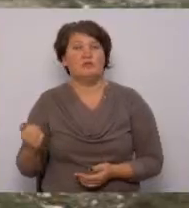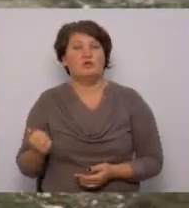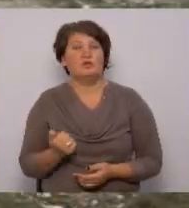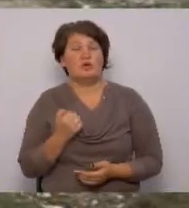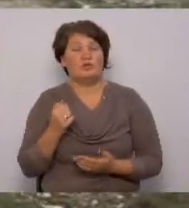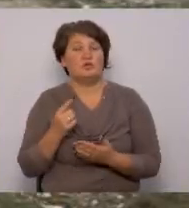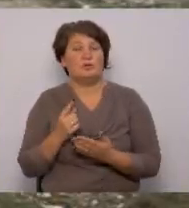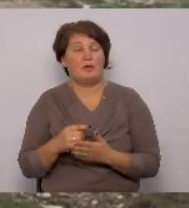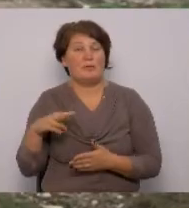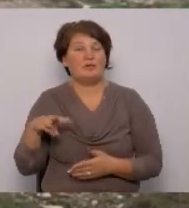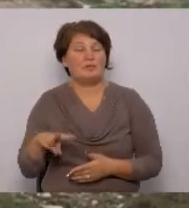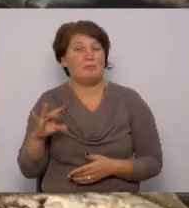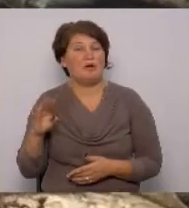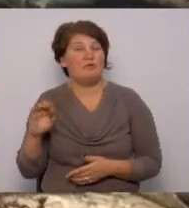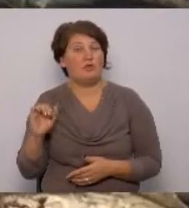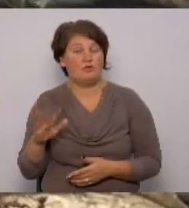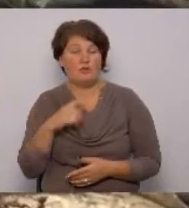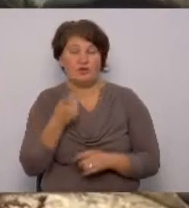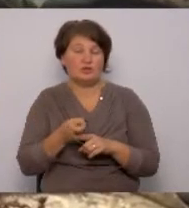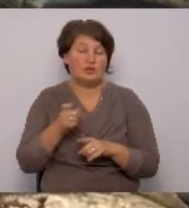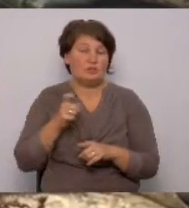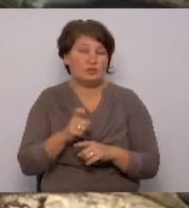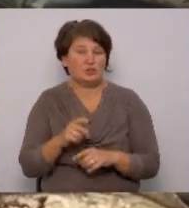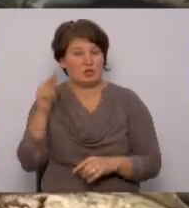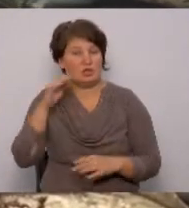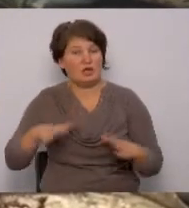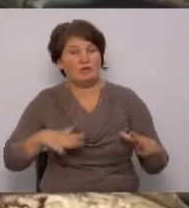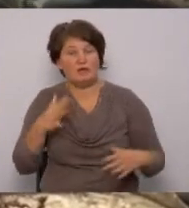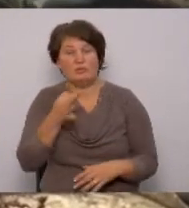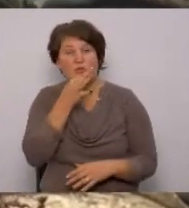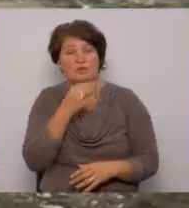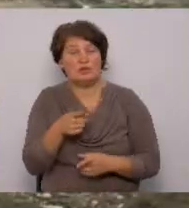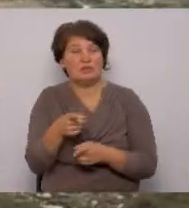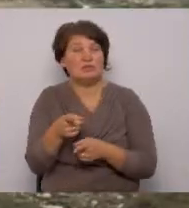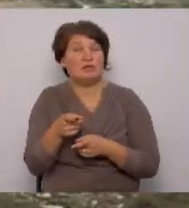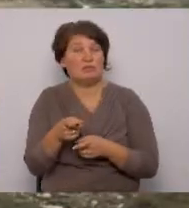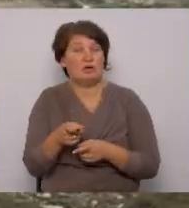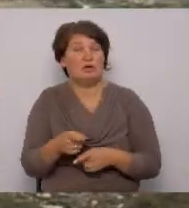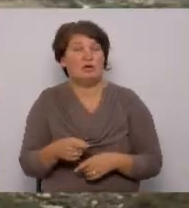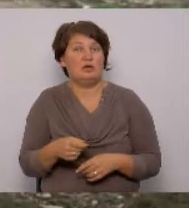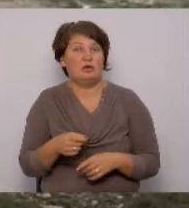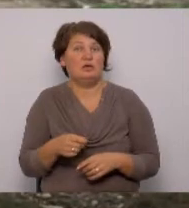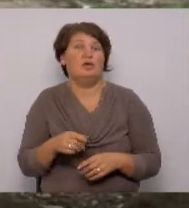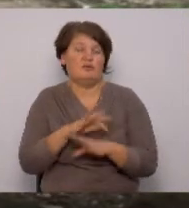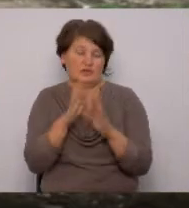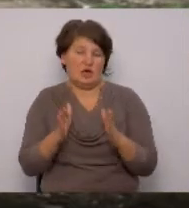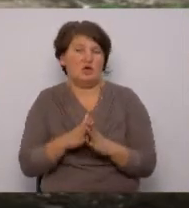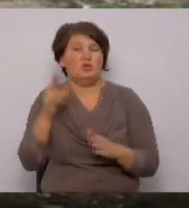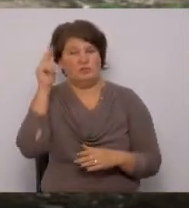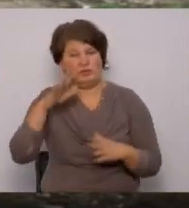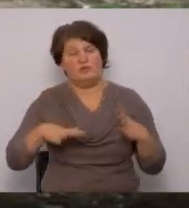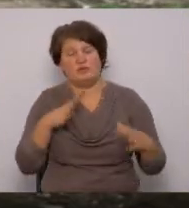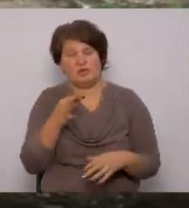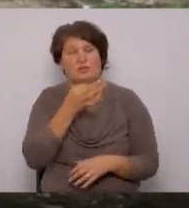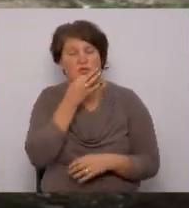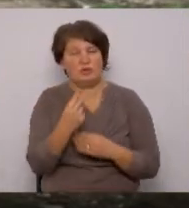Військовозобов'язаний Максим Павлов каже, що найбільше на військових навчаннях йому подобається стрільба. Загалом мені навчання подобається. Навчають,